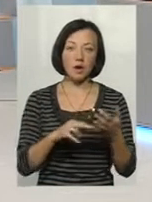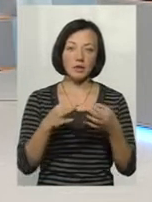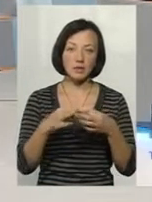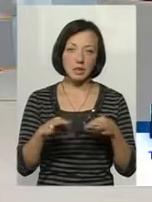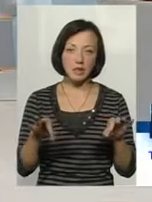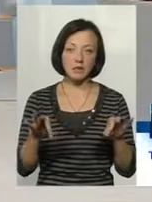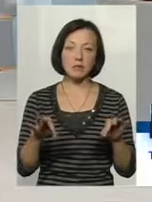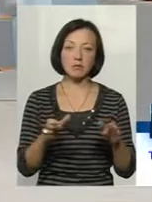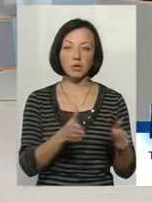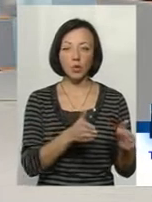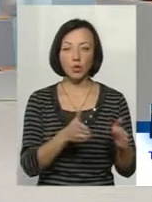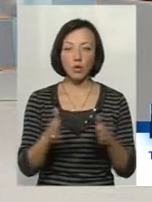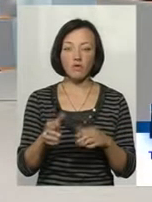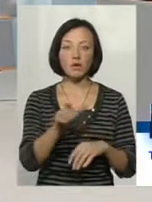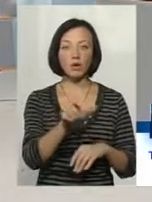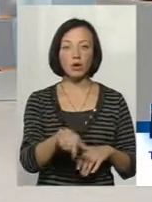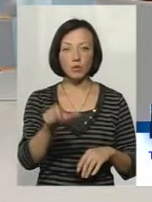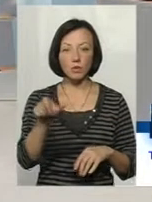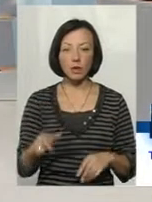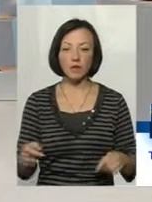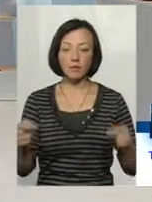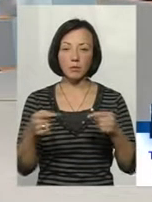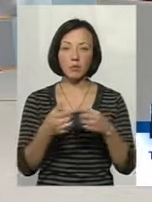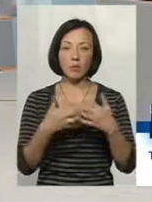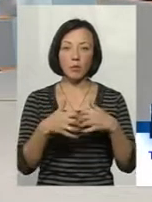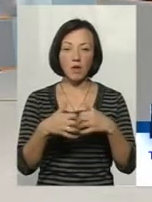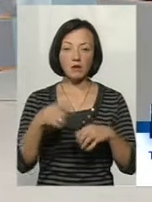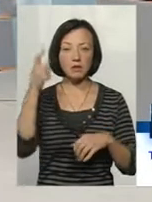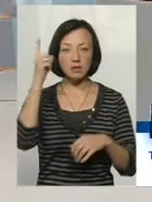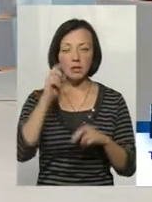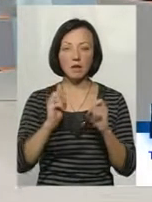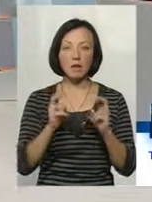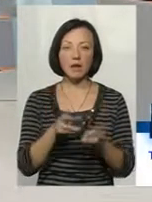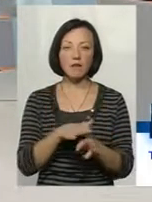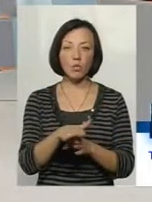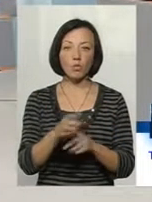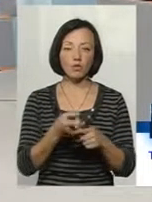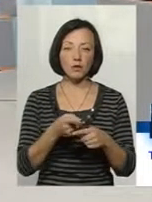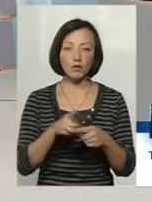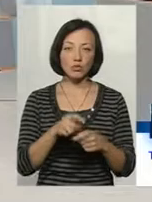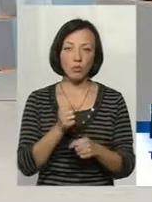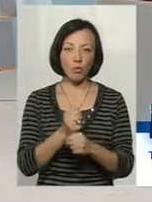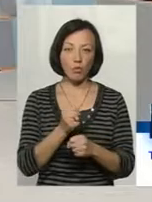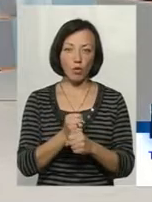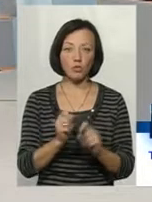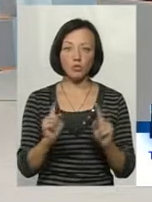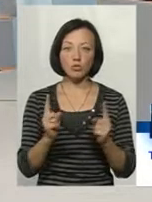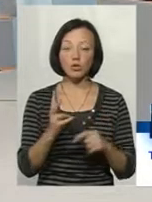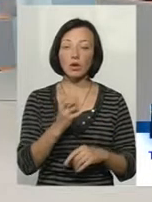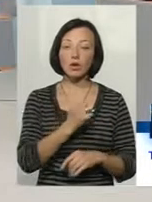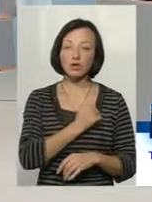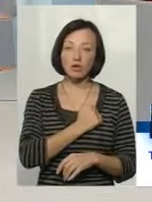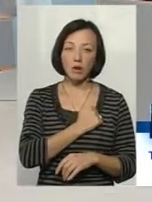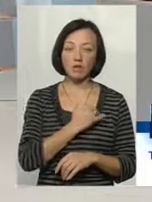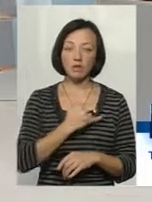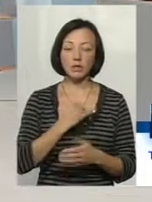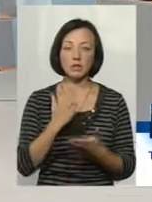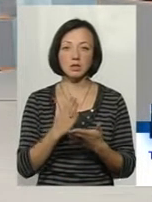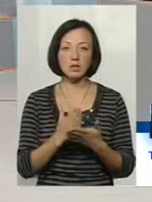Ліцензії, підготовлених людей, відповідне обладнання, знають, як виконувати цю роботу. Тому що, на жаль, у нас